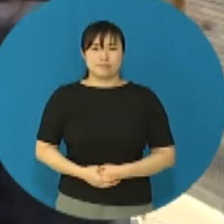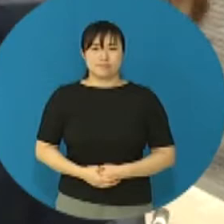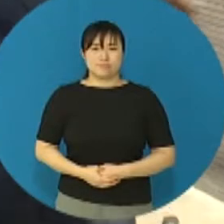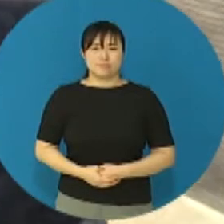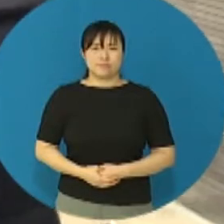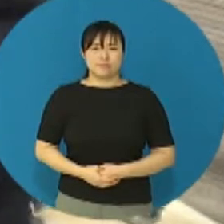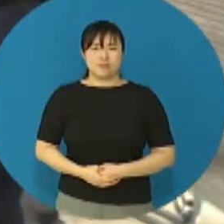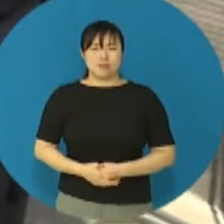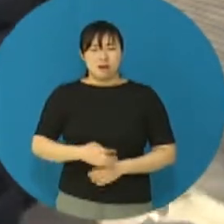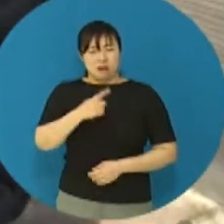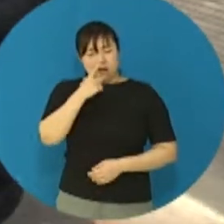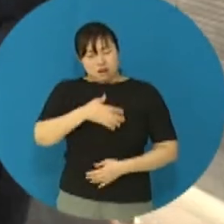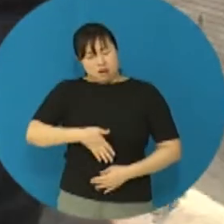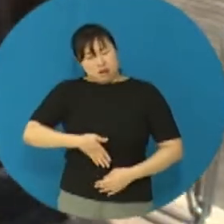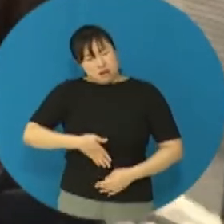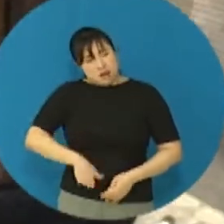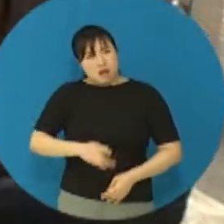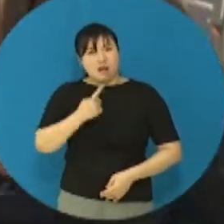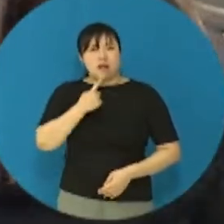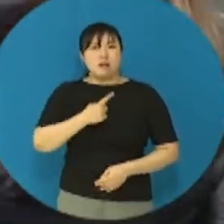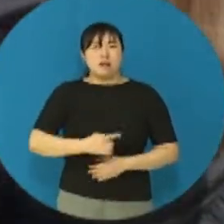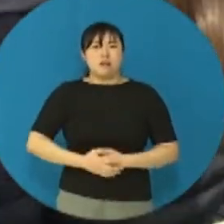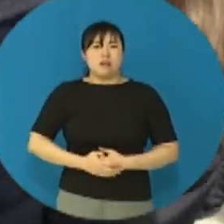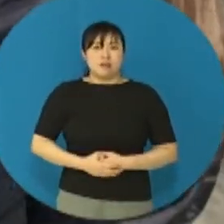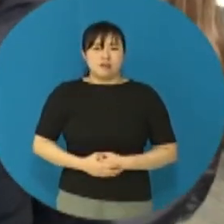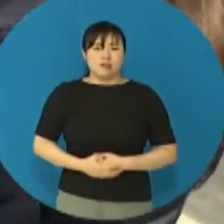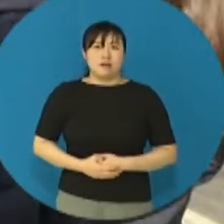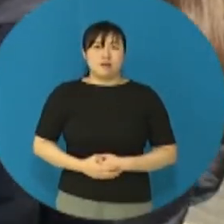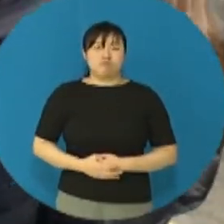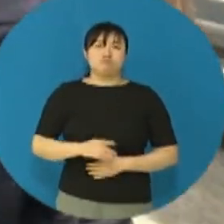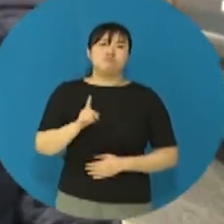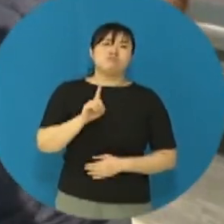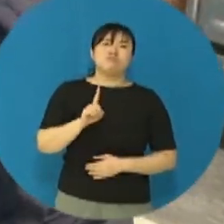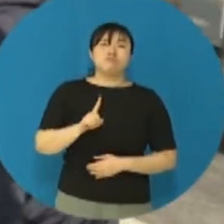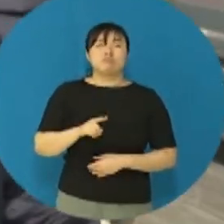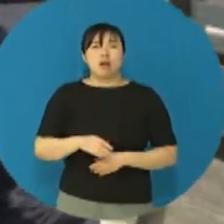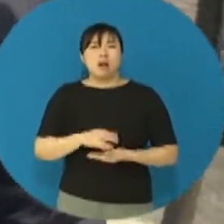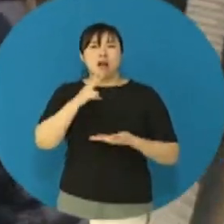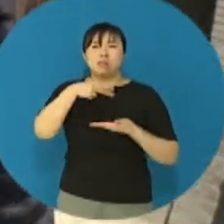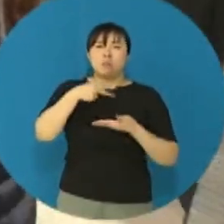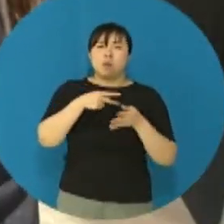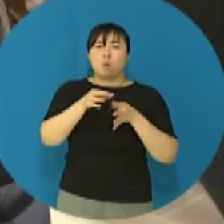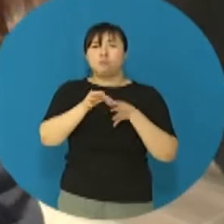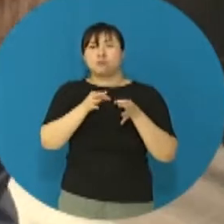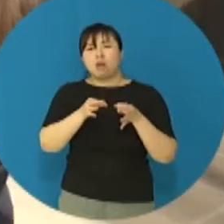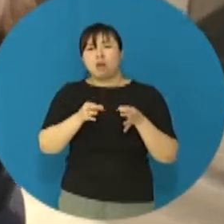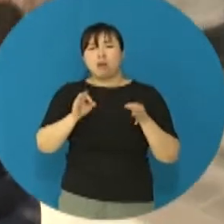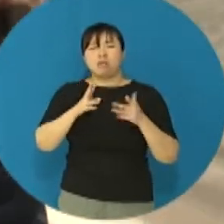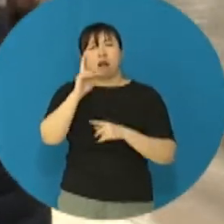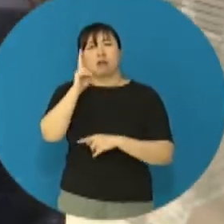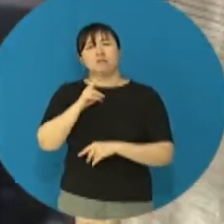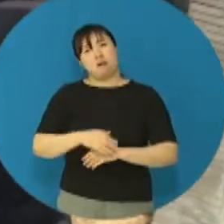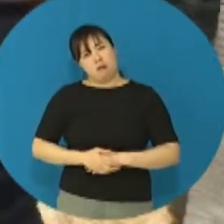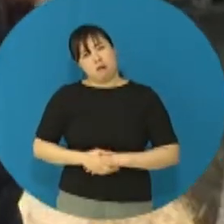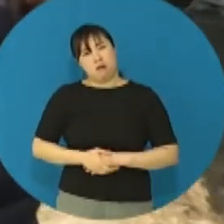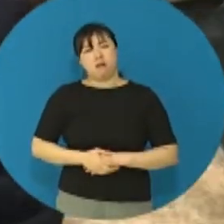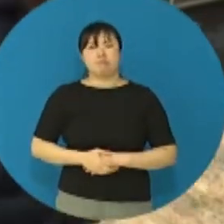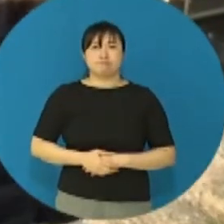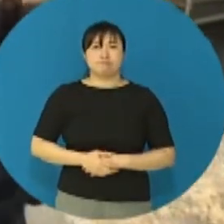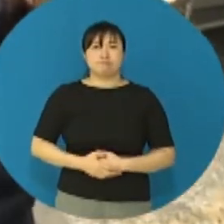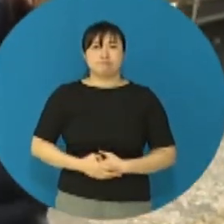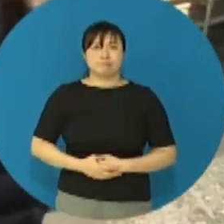お腹が空いてきました。なんか食べ物屋さんないかな。